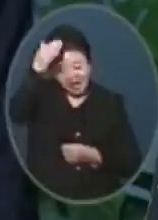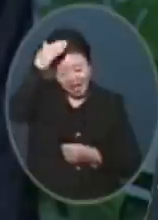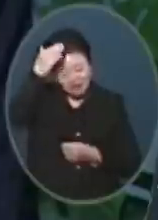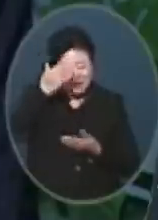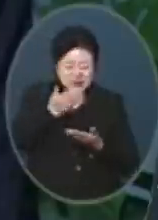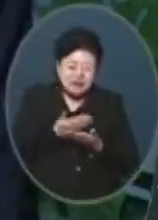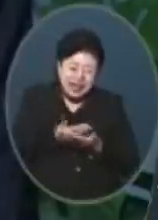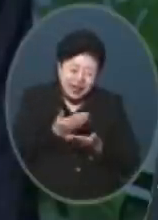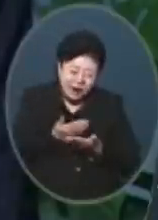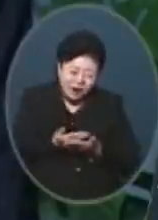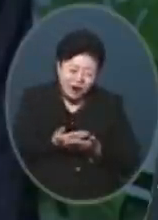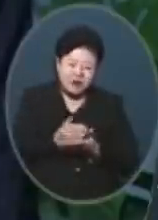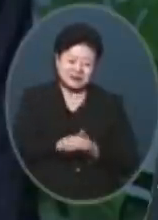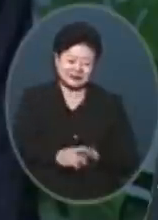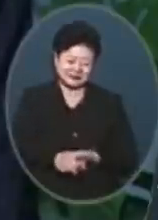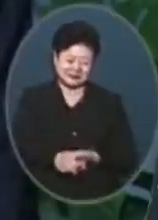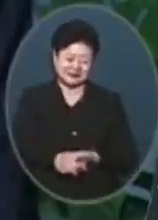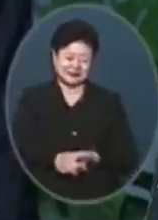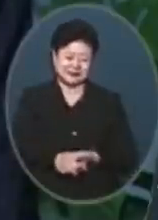주십시오.